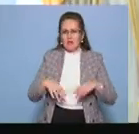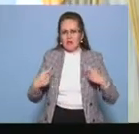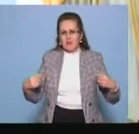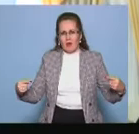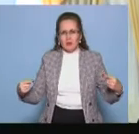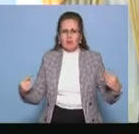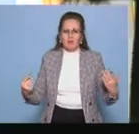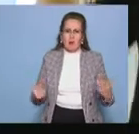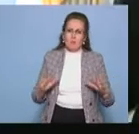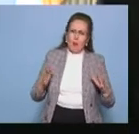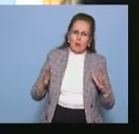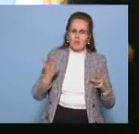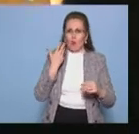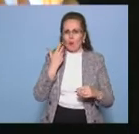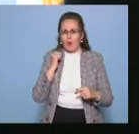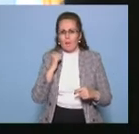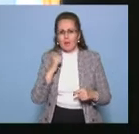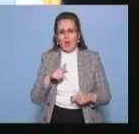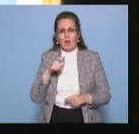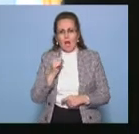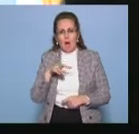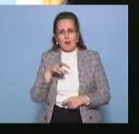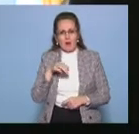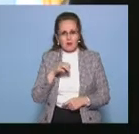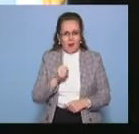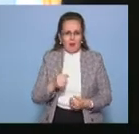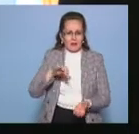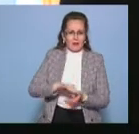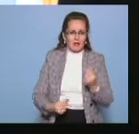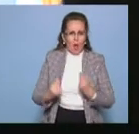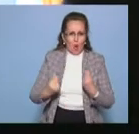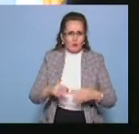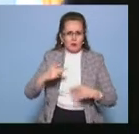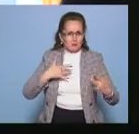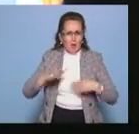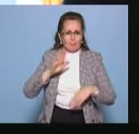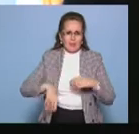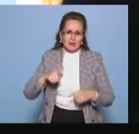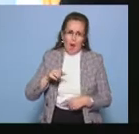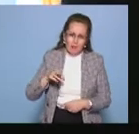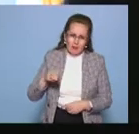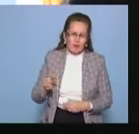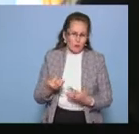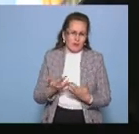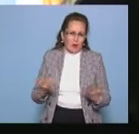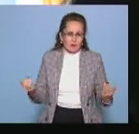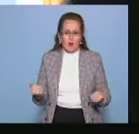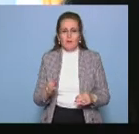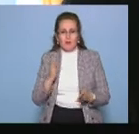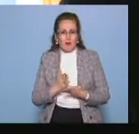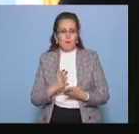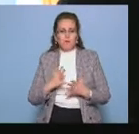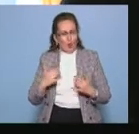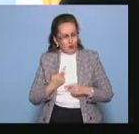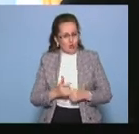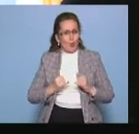вот таких вот моментов, когда Гамлета играют без Гамлета, когда из Ромео и Джульетты вымарывают Капулетти. У нас не такая история. Мы очень